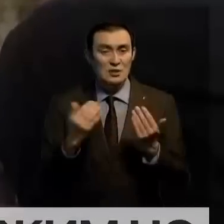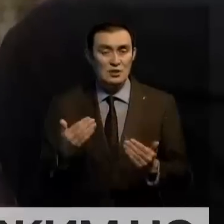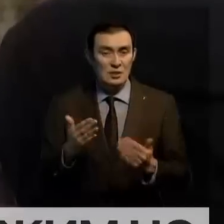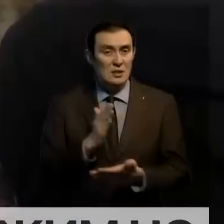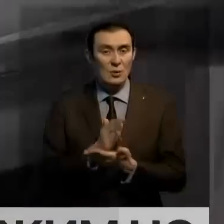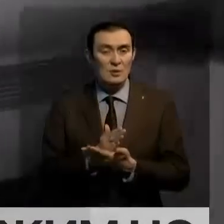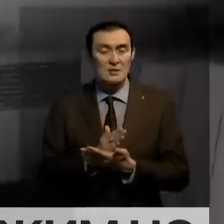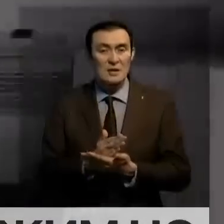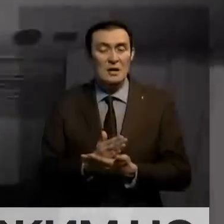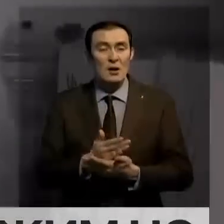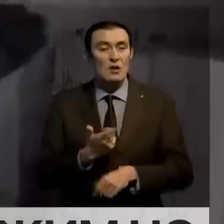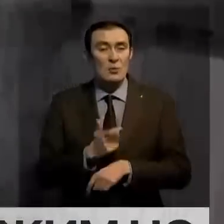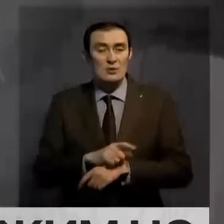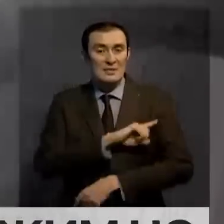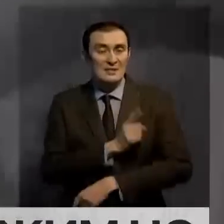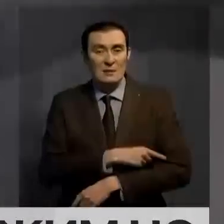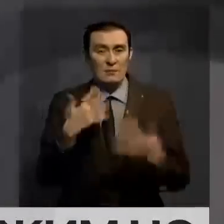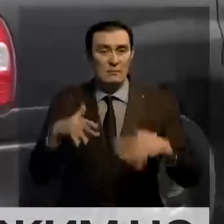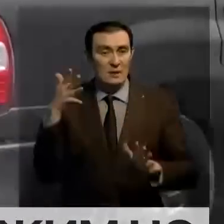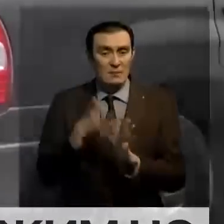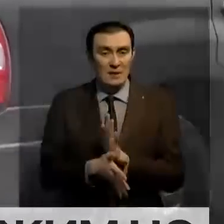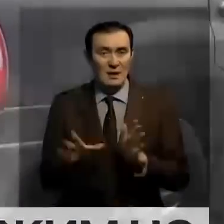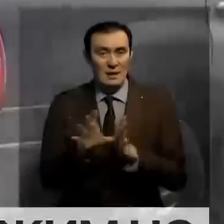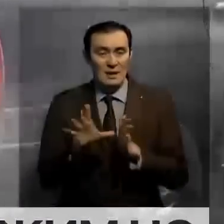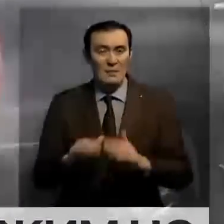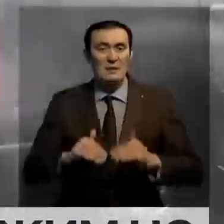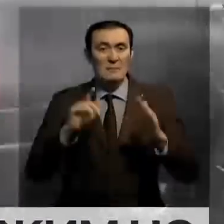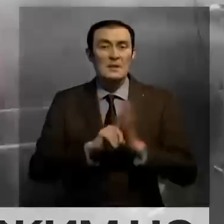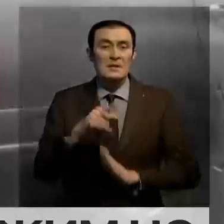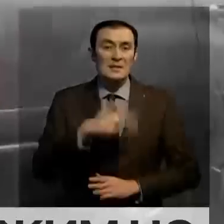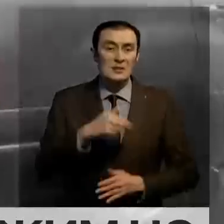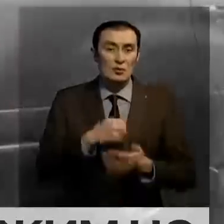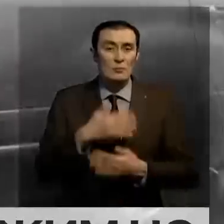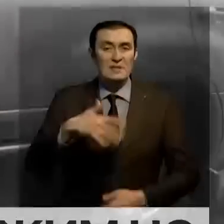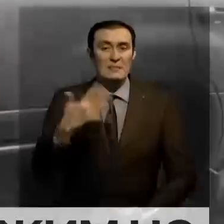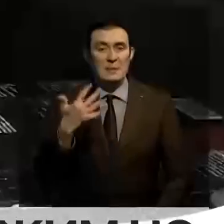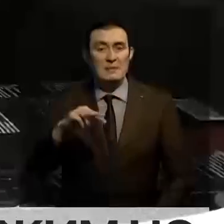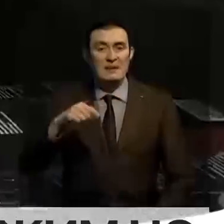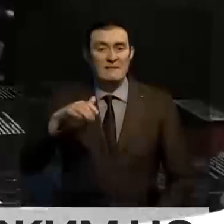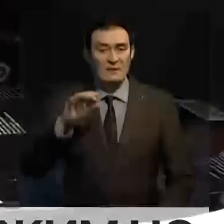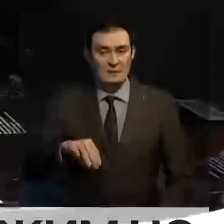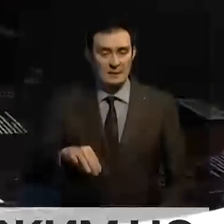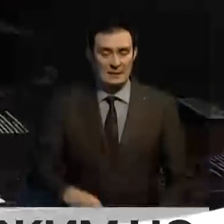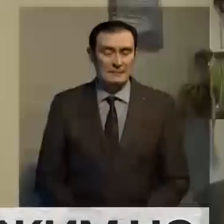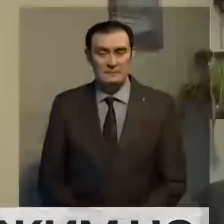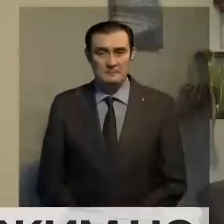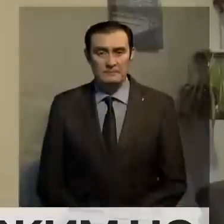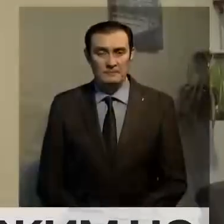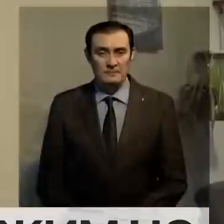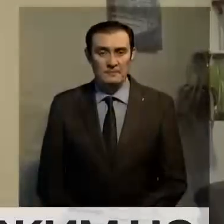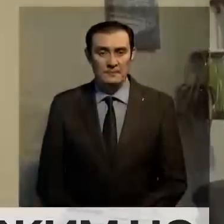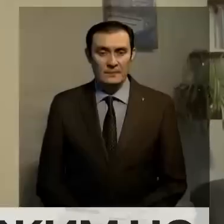на пределе своих возможностей. Потребление энергии возросло с 30 до 55 мегаватт.